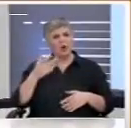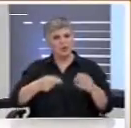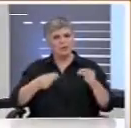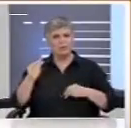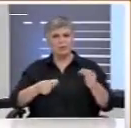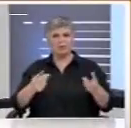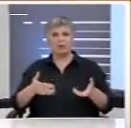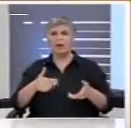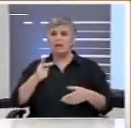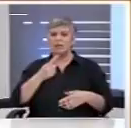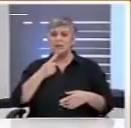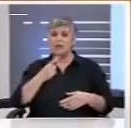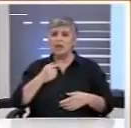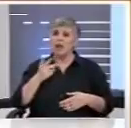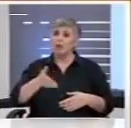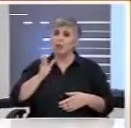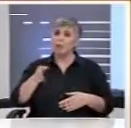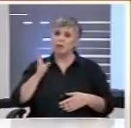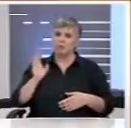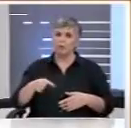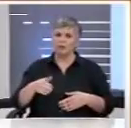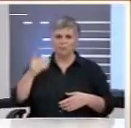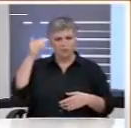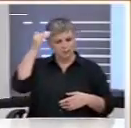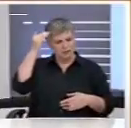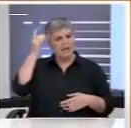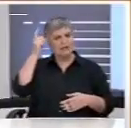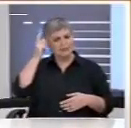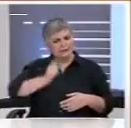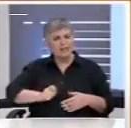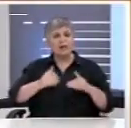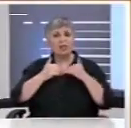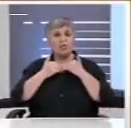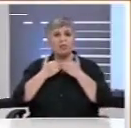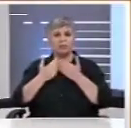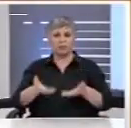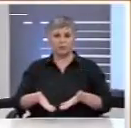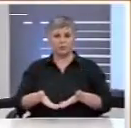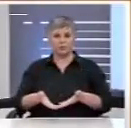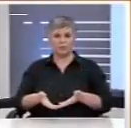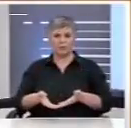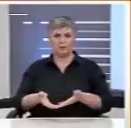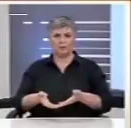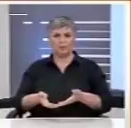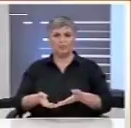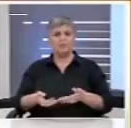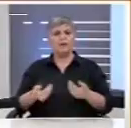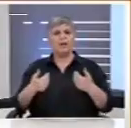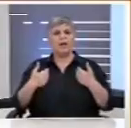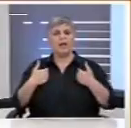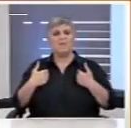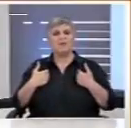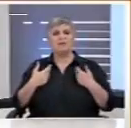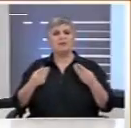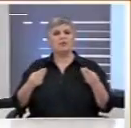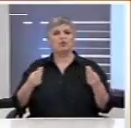δική μας στρατηγική από την αρχή ήταν διαφορετική. Η δική μας στρατηγική δεν ήταν ποτέ να πούμε